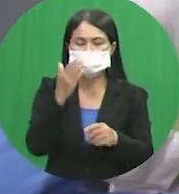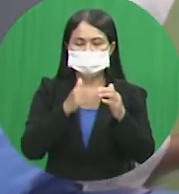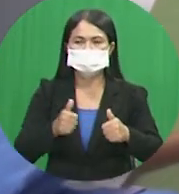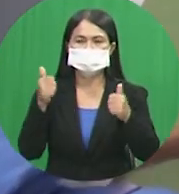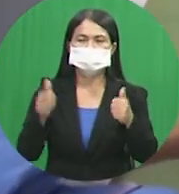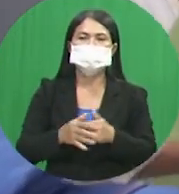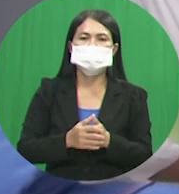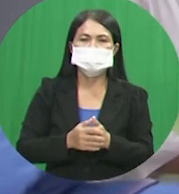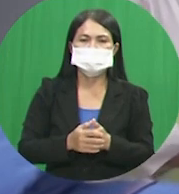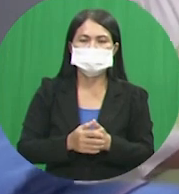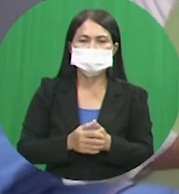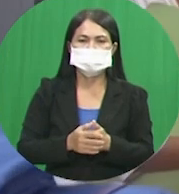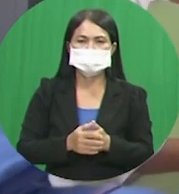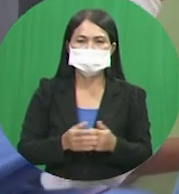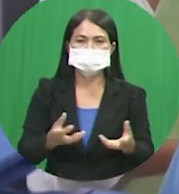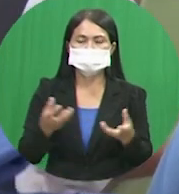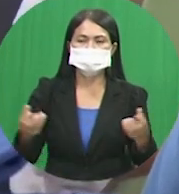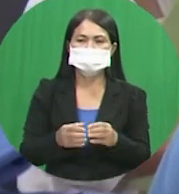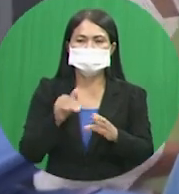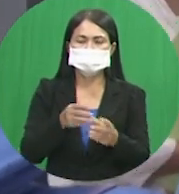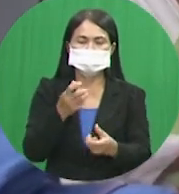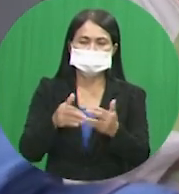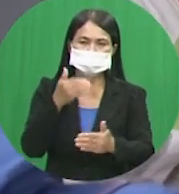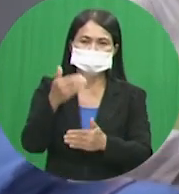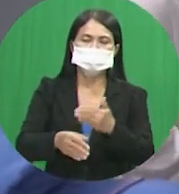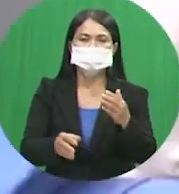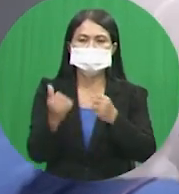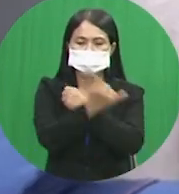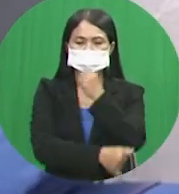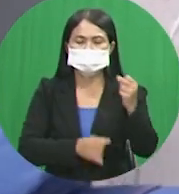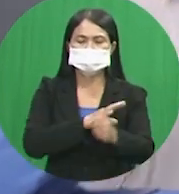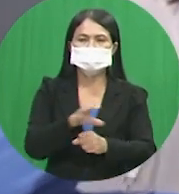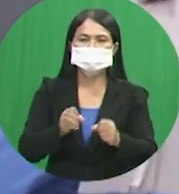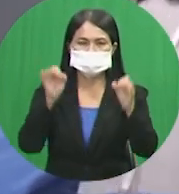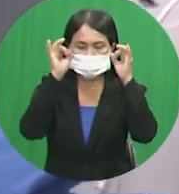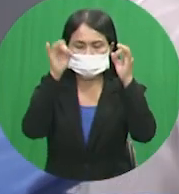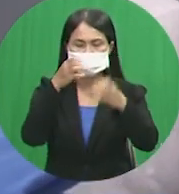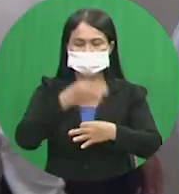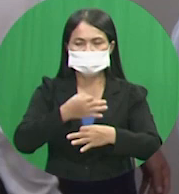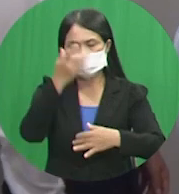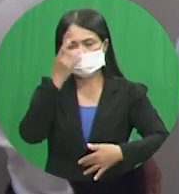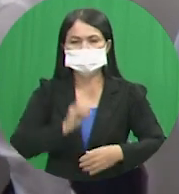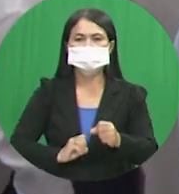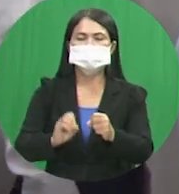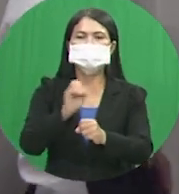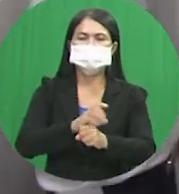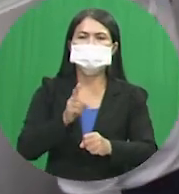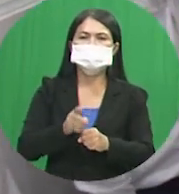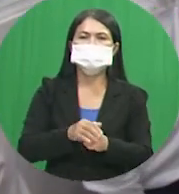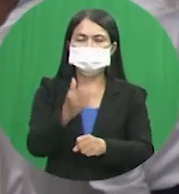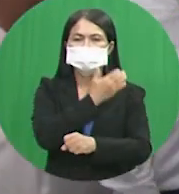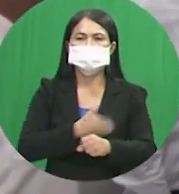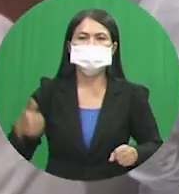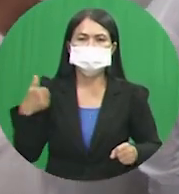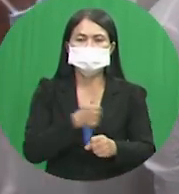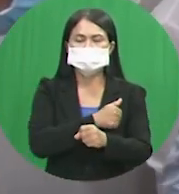ផងដែរដោយឡែកក្នុងដំណាក់កាលដែលប្រទេសកម្ពុជាប្រឈមនឹងវិបត្តិជំងឺ COVID-19 នោះសម្ដេចតេ